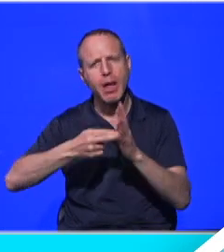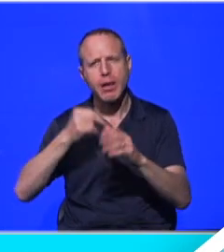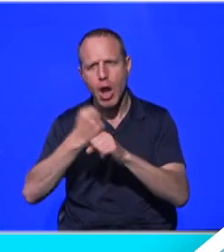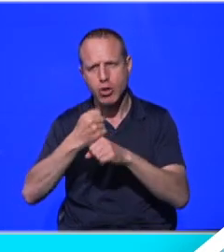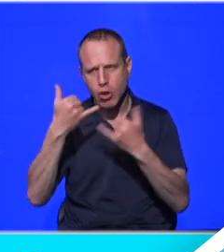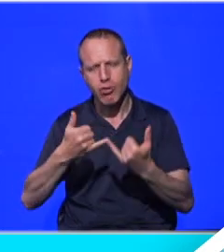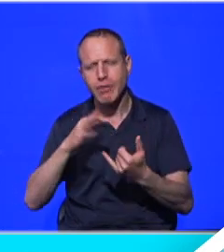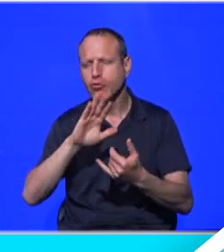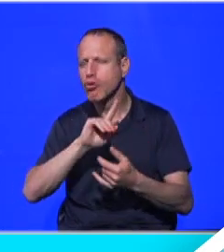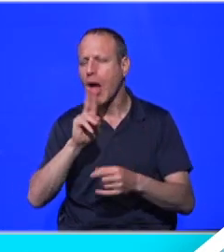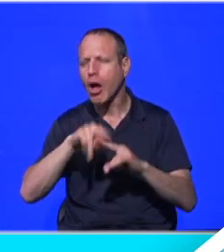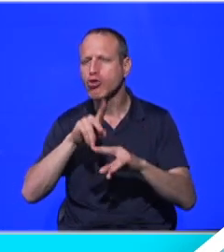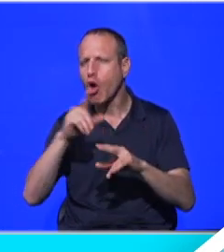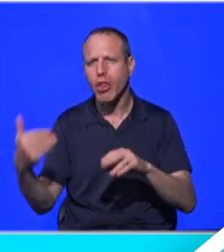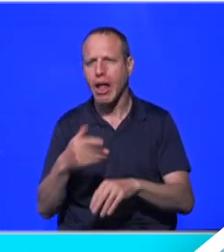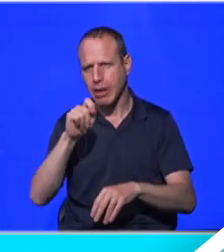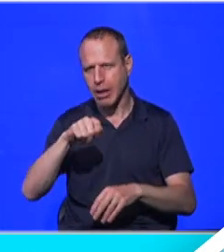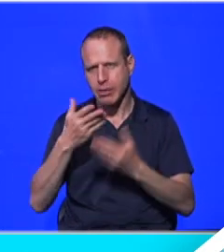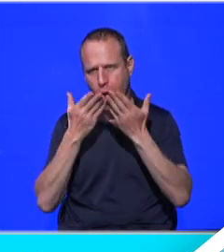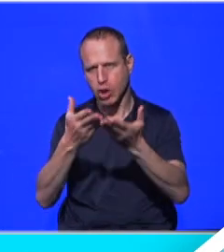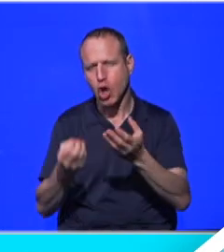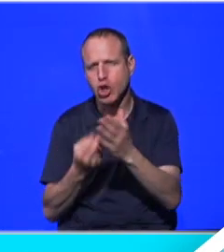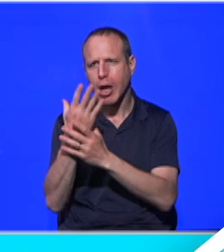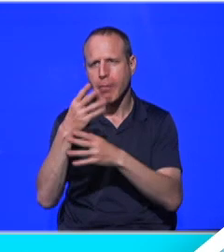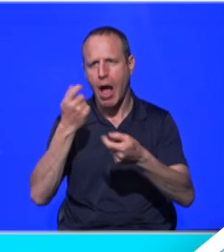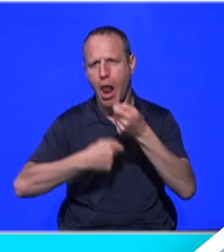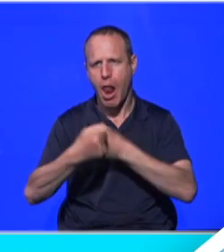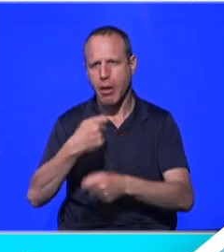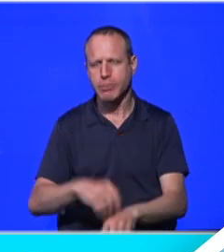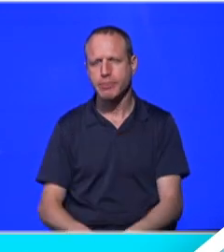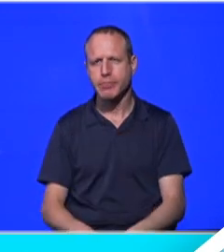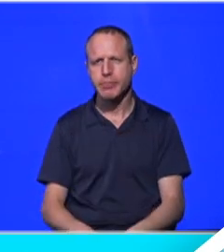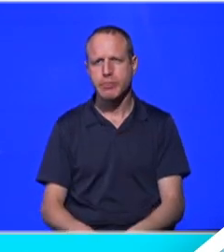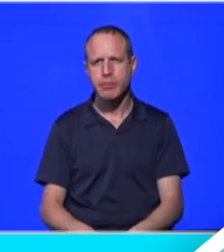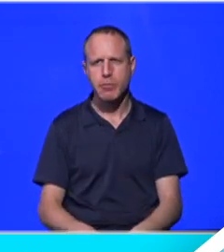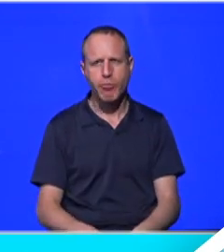שלא נכנסת לכנסת, כדי לעזור לשקם את הכלכלה?